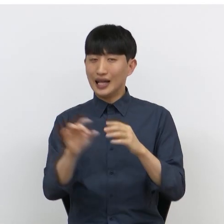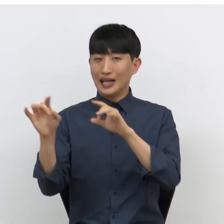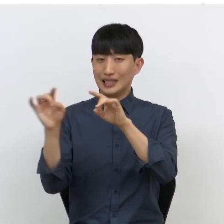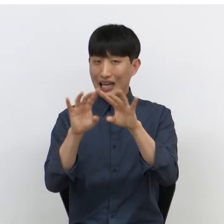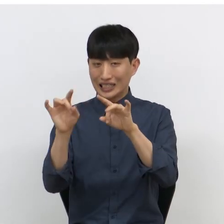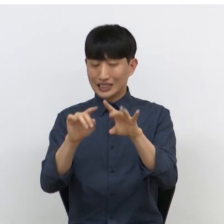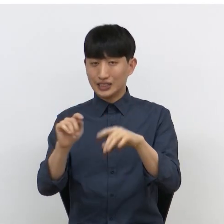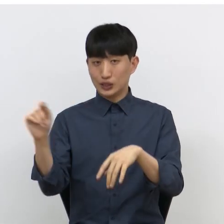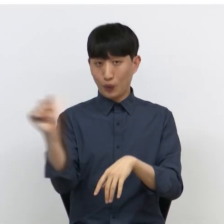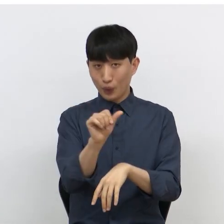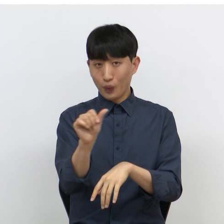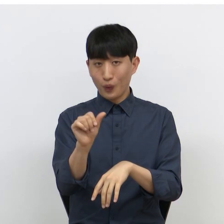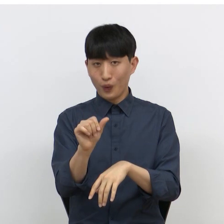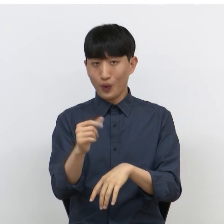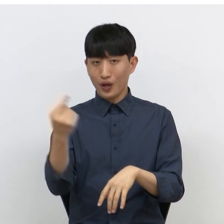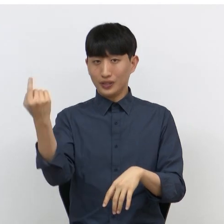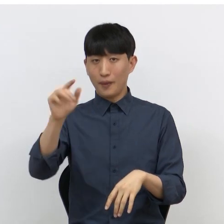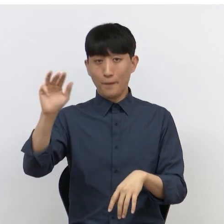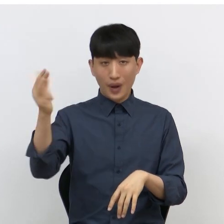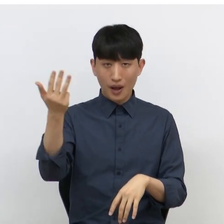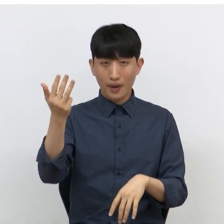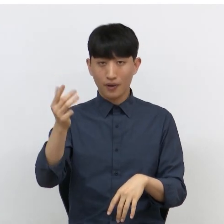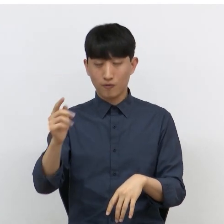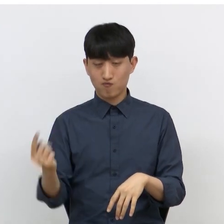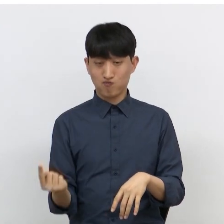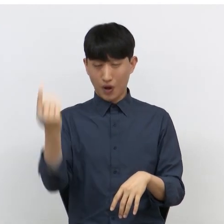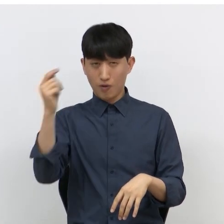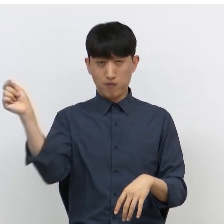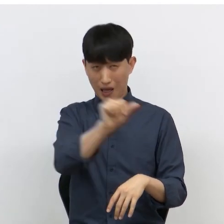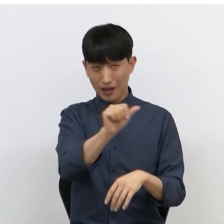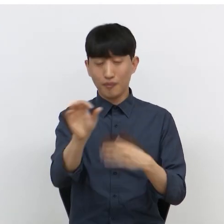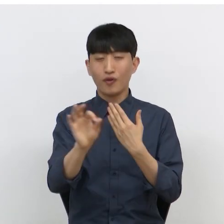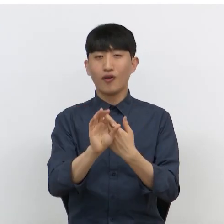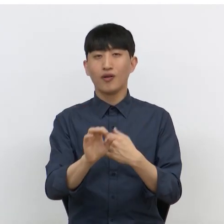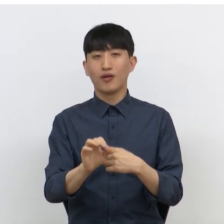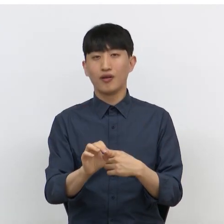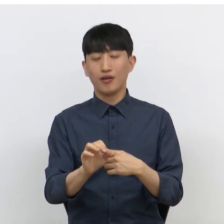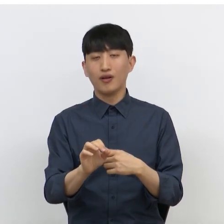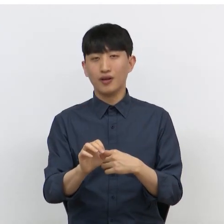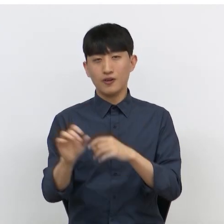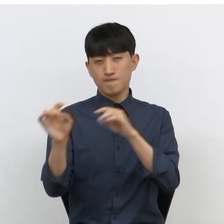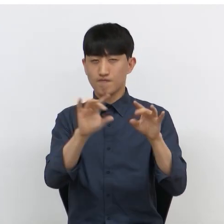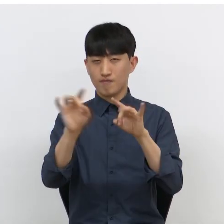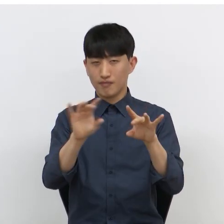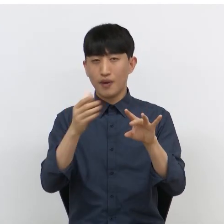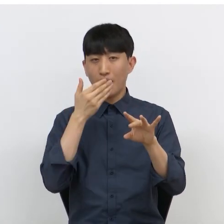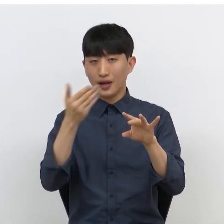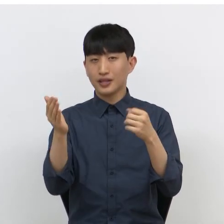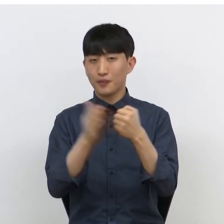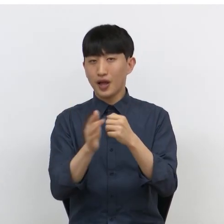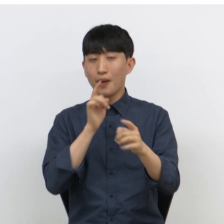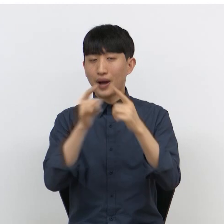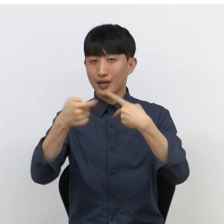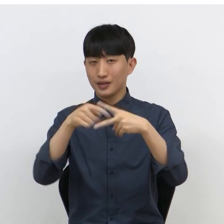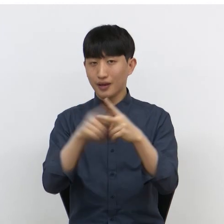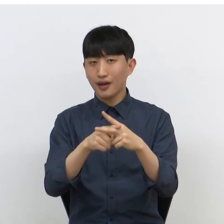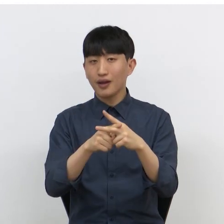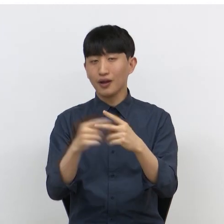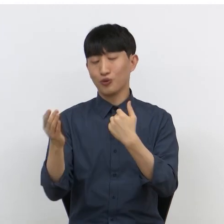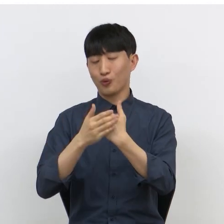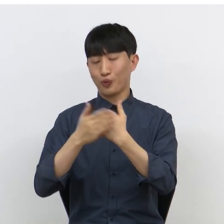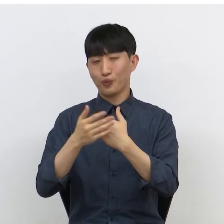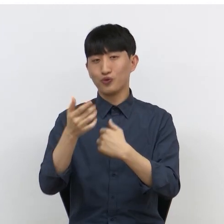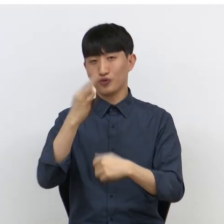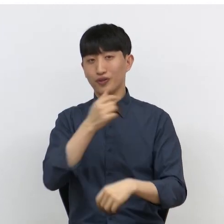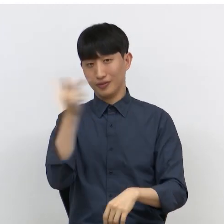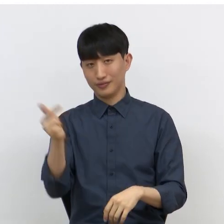속도가 1200이나 1800 정도로 올라가게 되면 훨씬 더 빨리 자극하기 때문에 말지각에 되게 도움이 되는 경우도